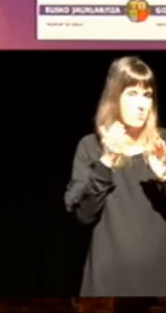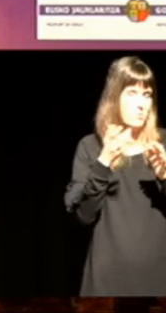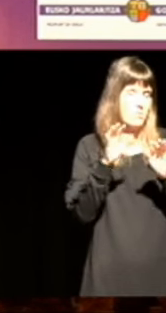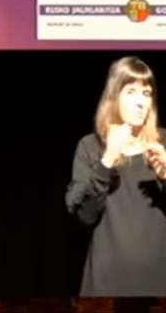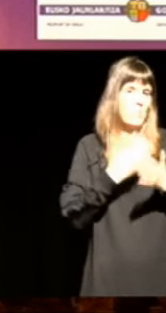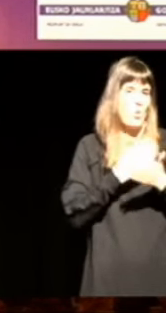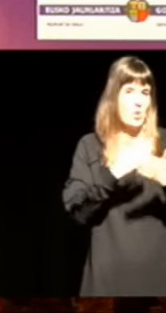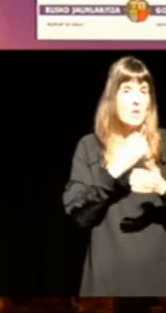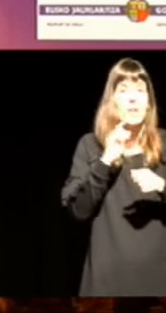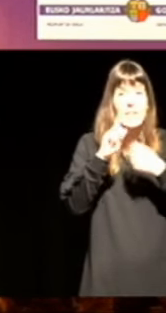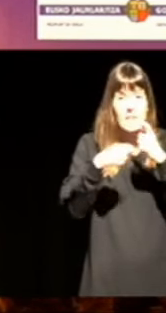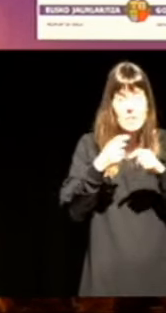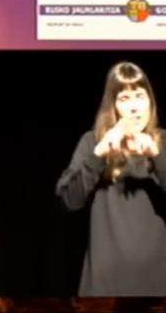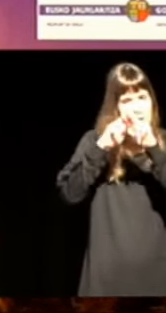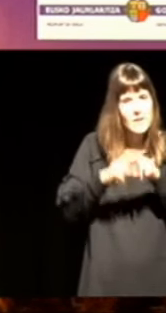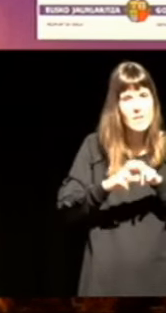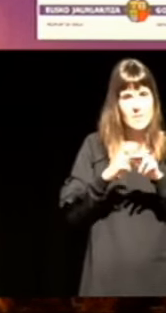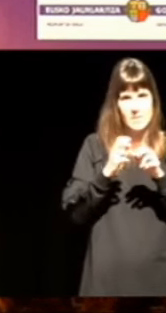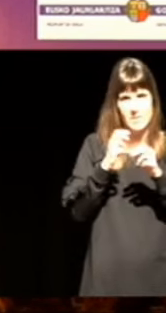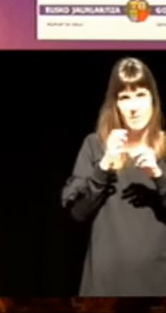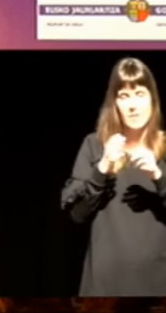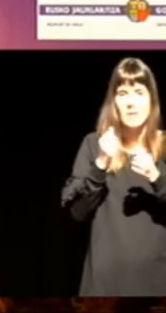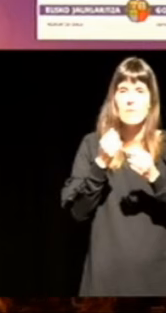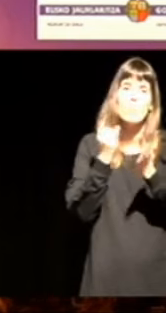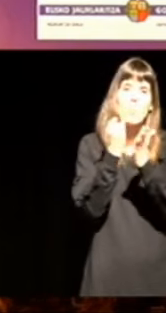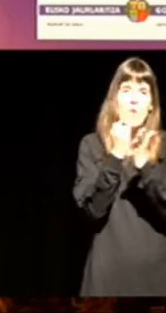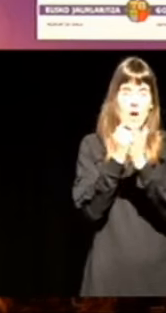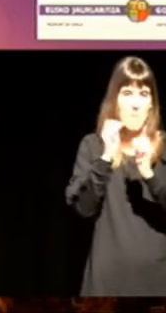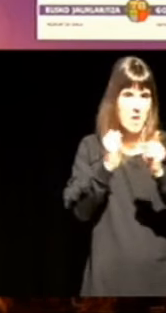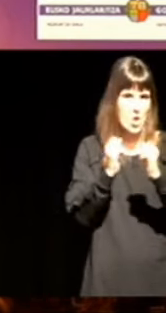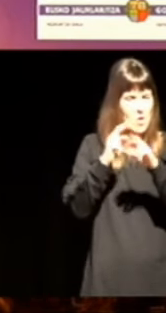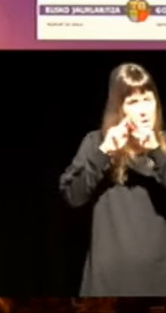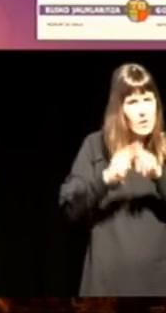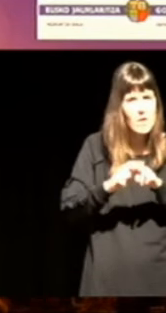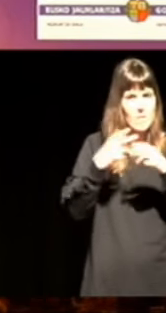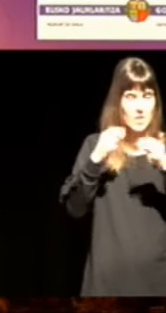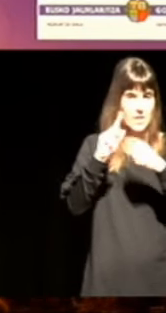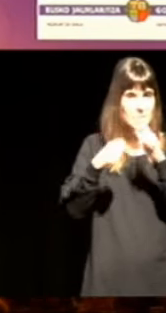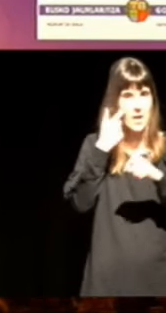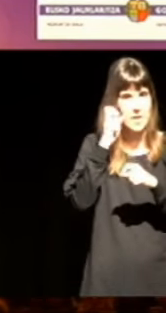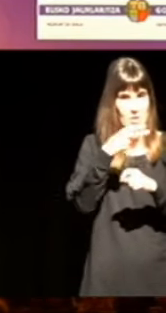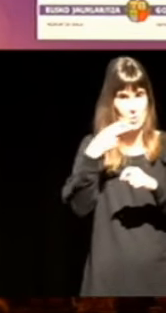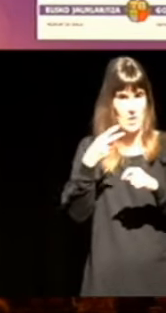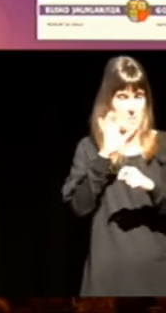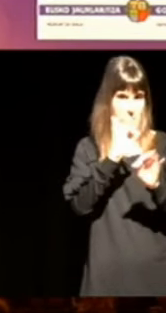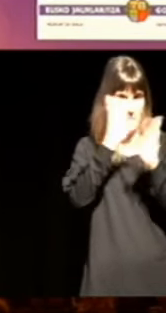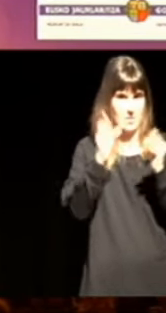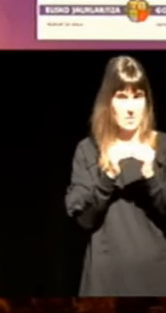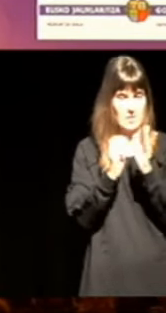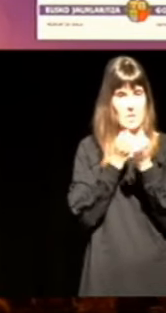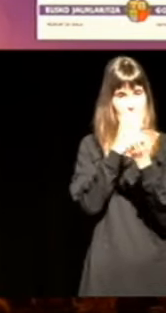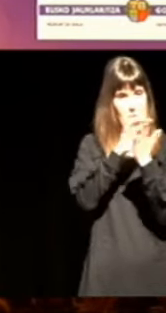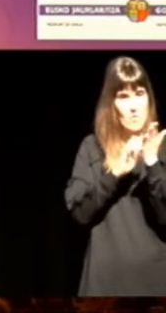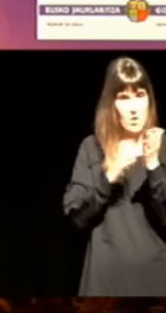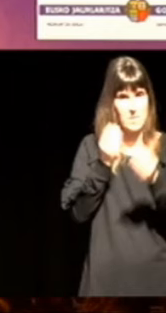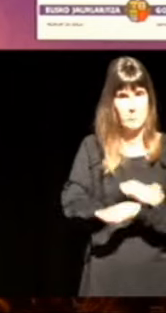behin validazio hori eginda, pilotajearen validazioa eginda, baina esango genuke badeko bertzio bat, zuen